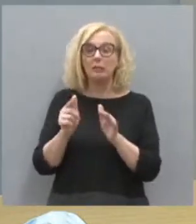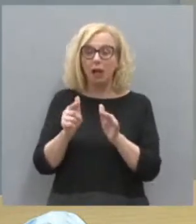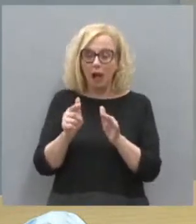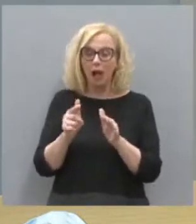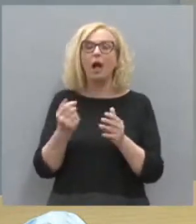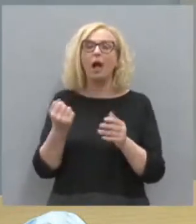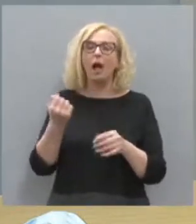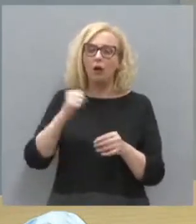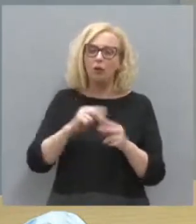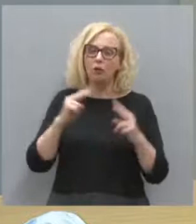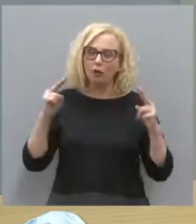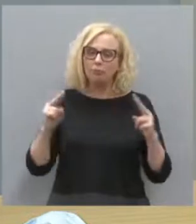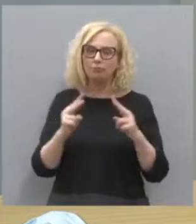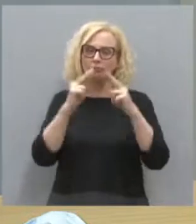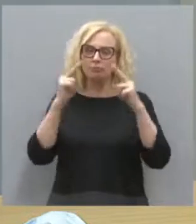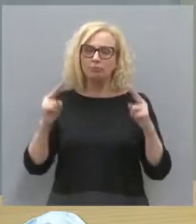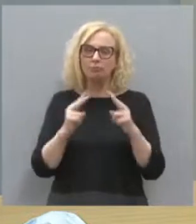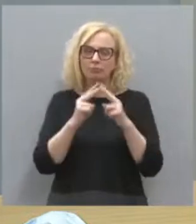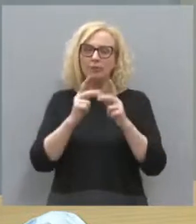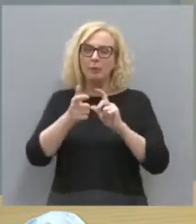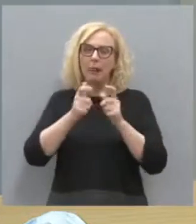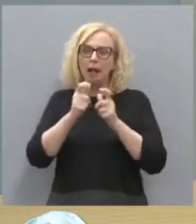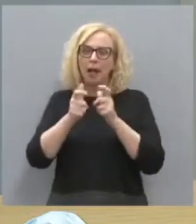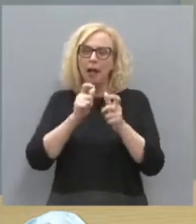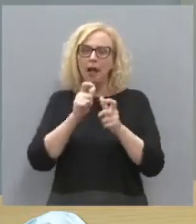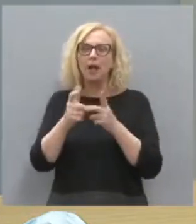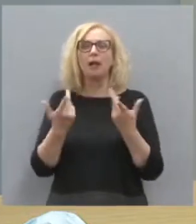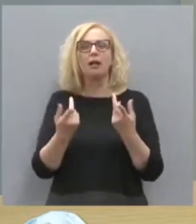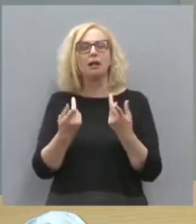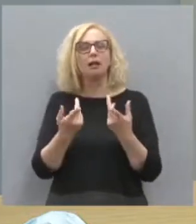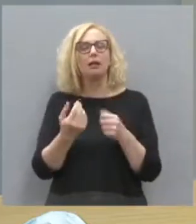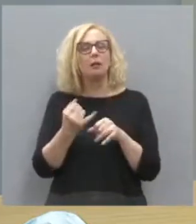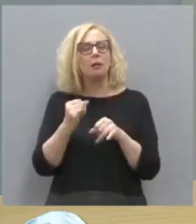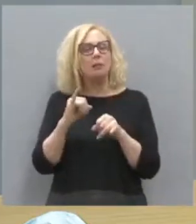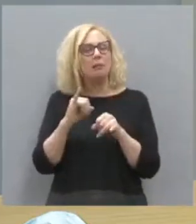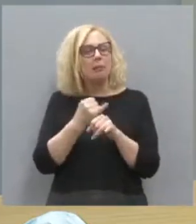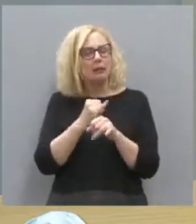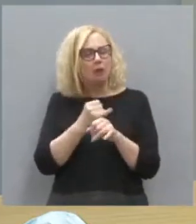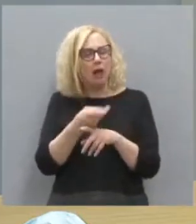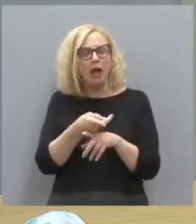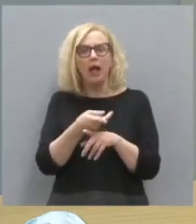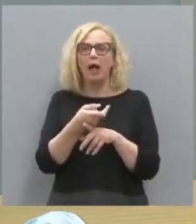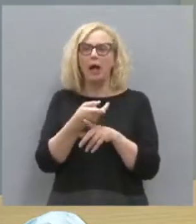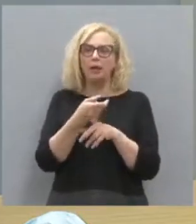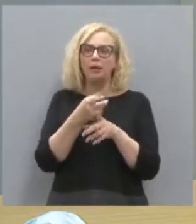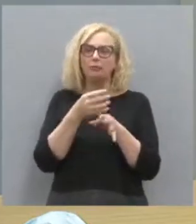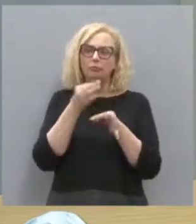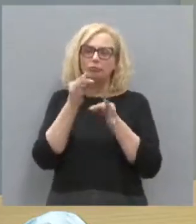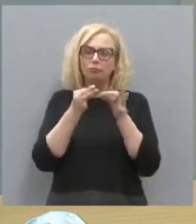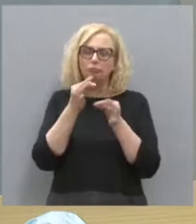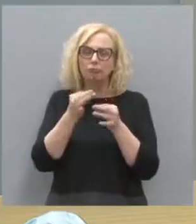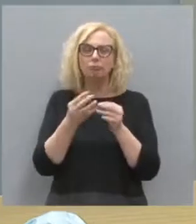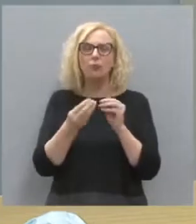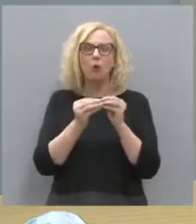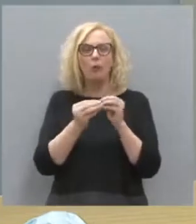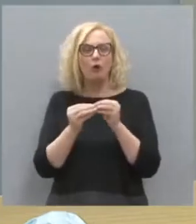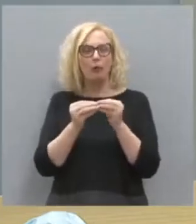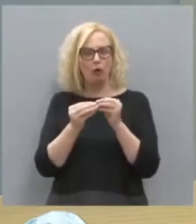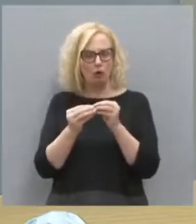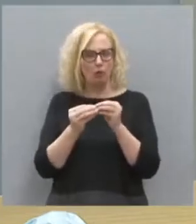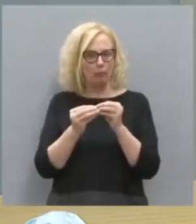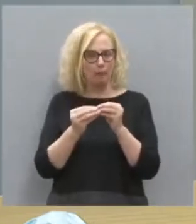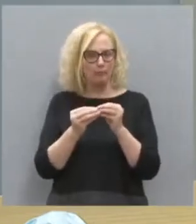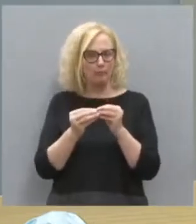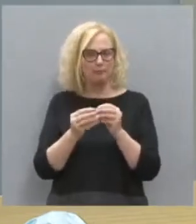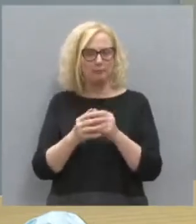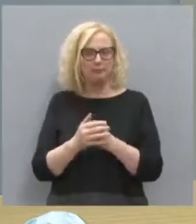incontri anche proprio per definire tutte le più nel dettaglio tutte le indicazioni che appunto verranno